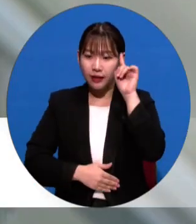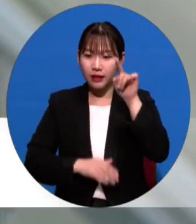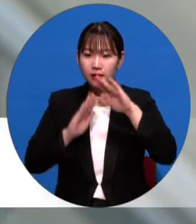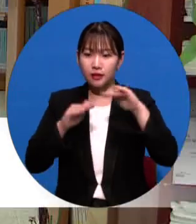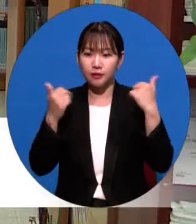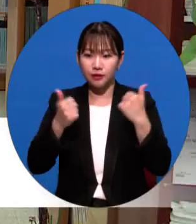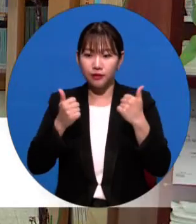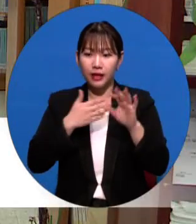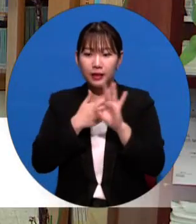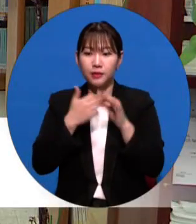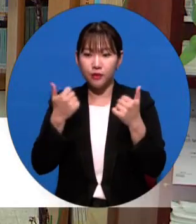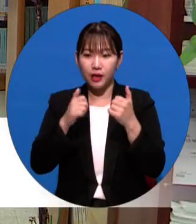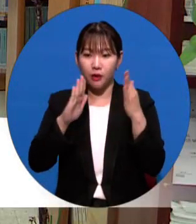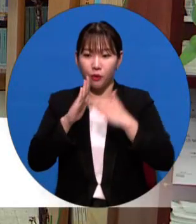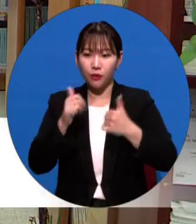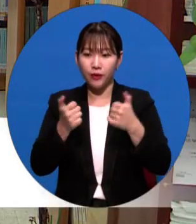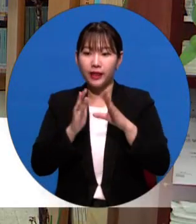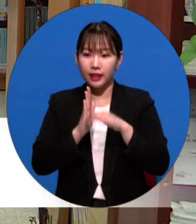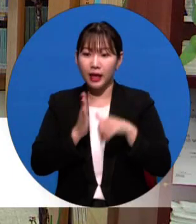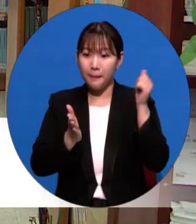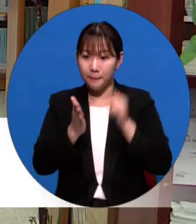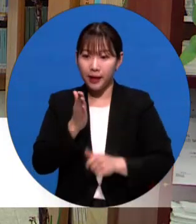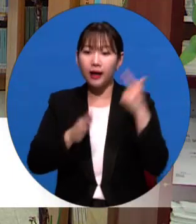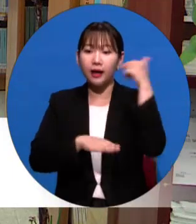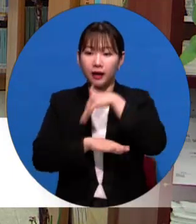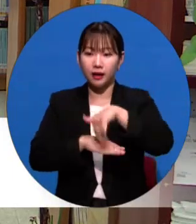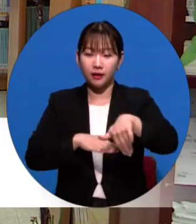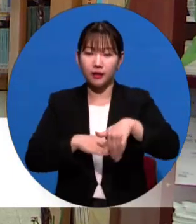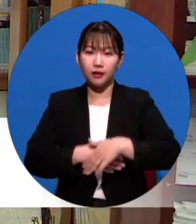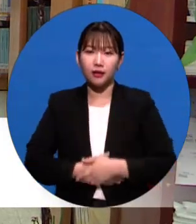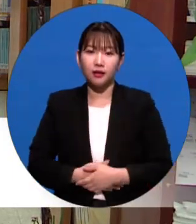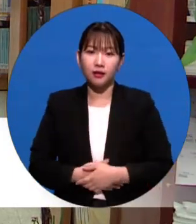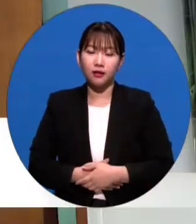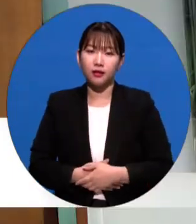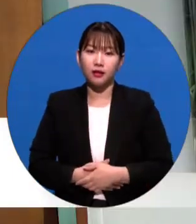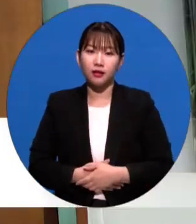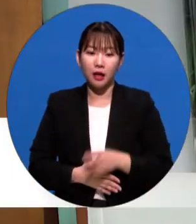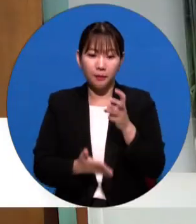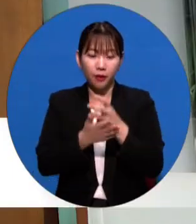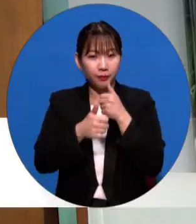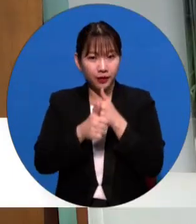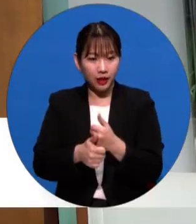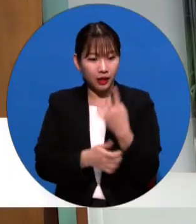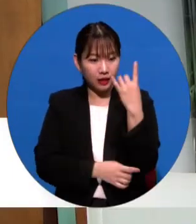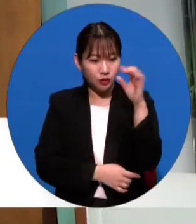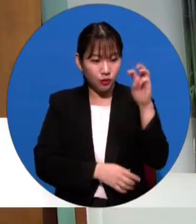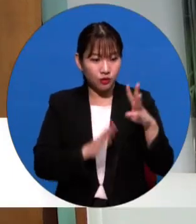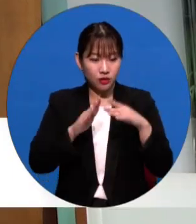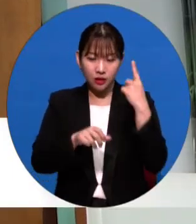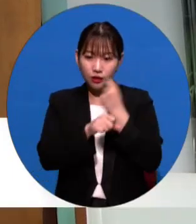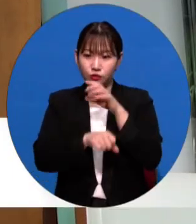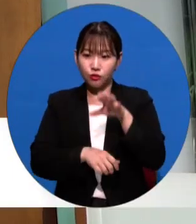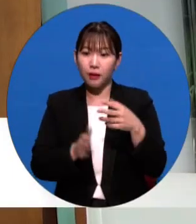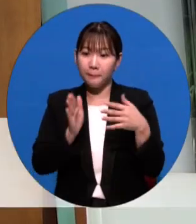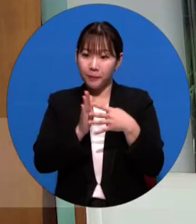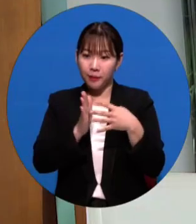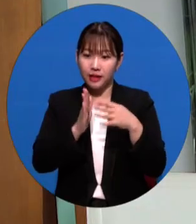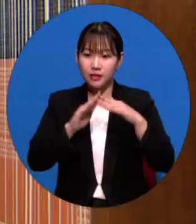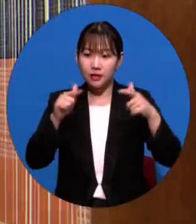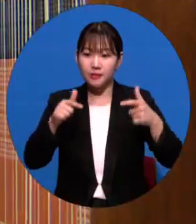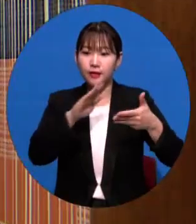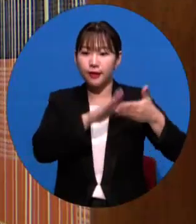전남도의회 임시회 본회의에서 의결될 예정입니다 조례에 따라 기존 광주 전남 연구원 법인은